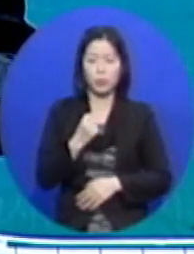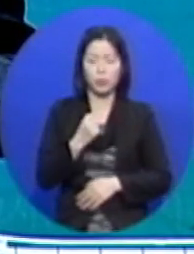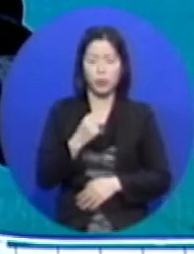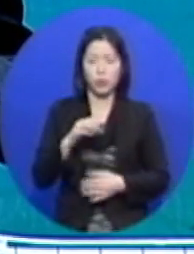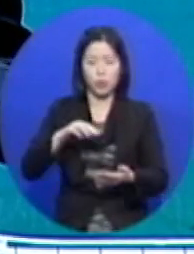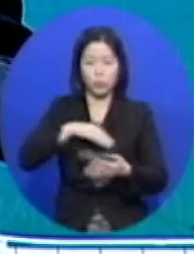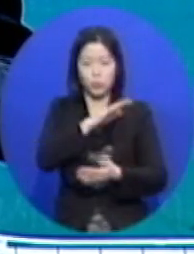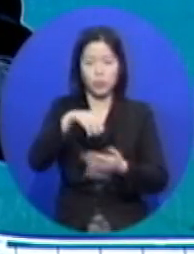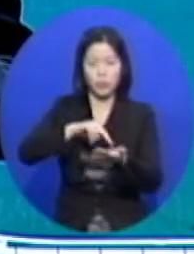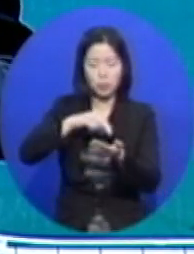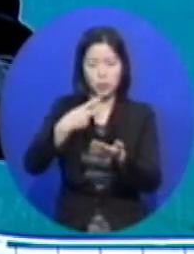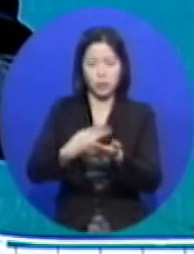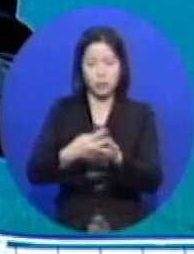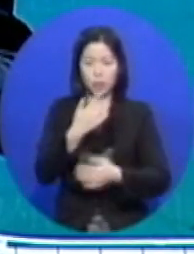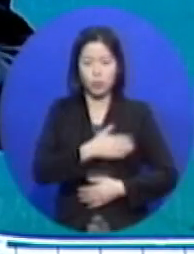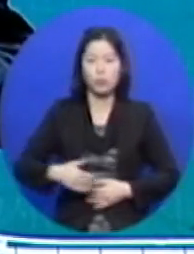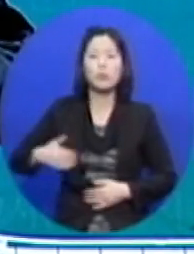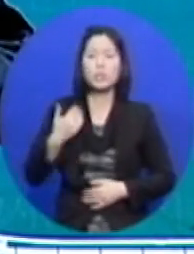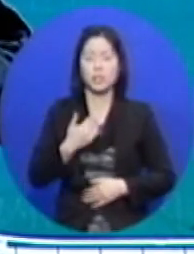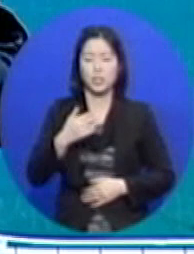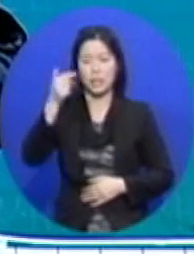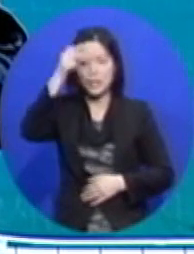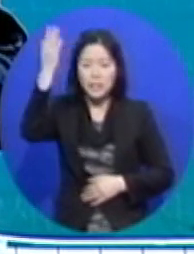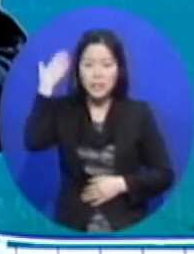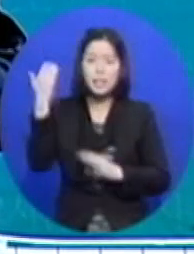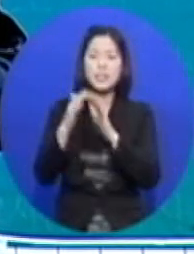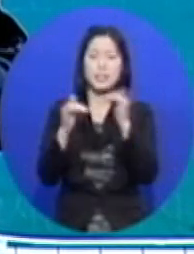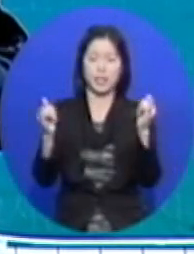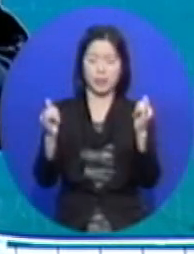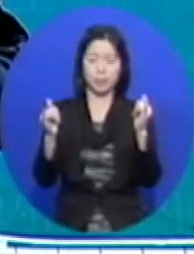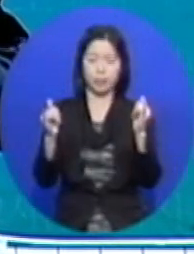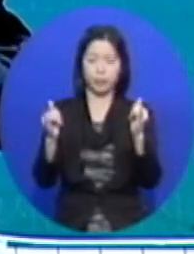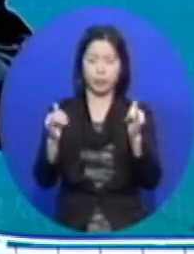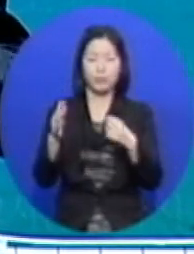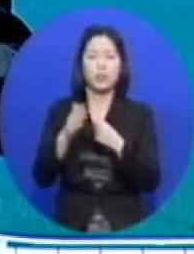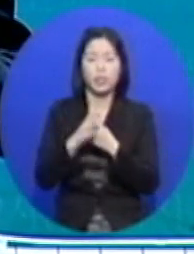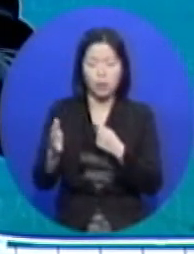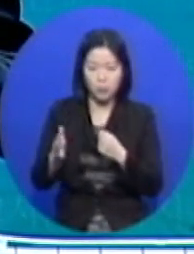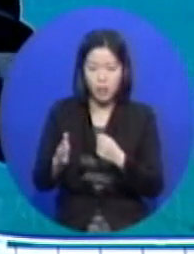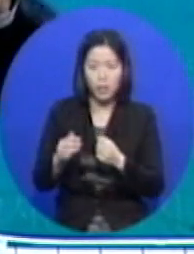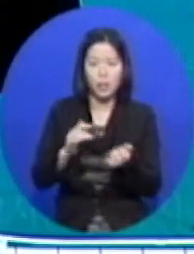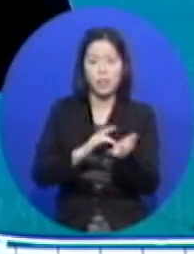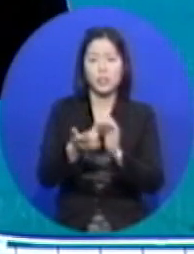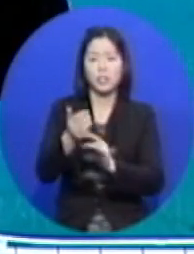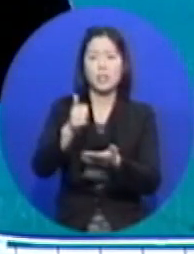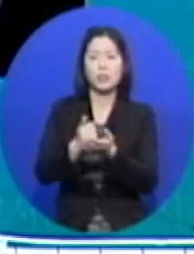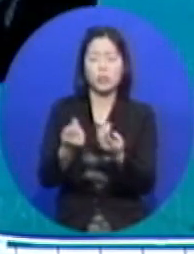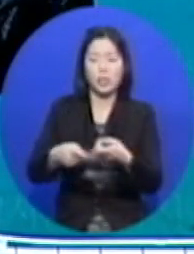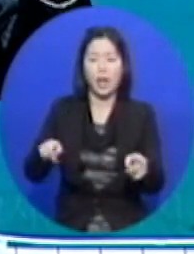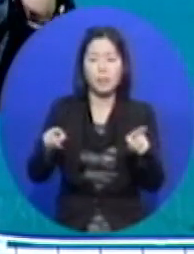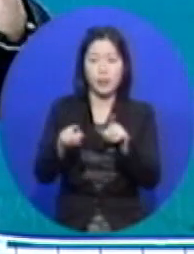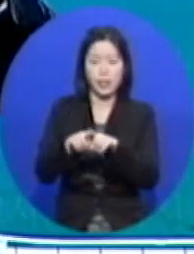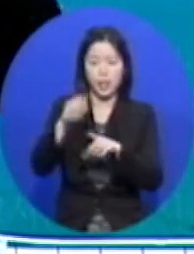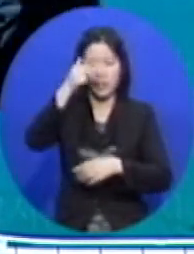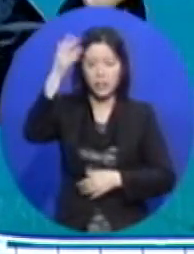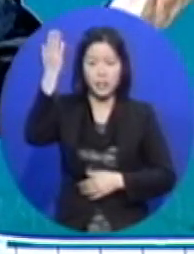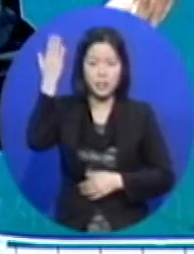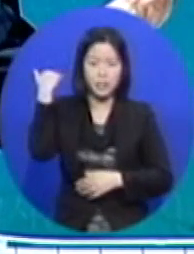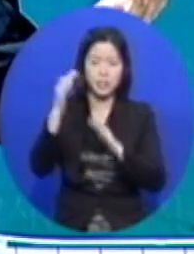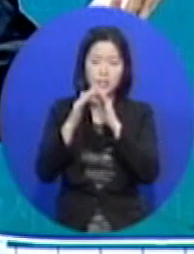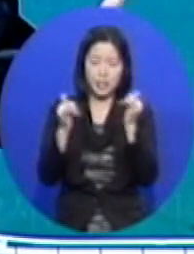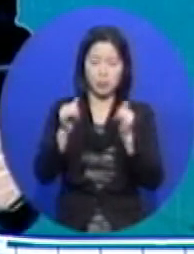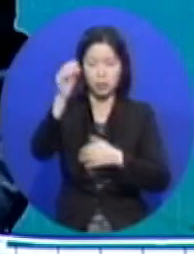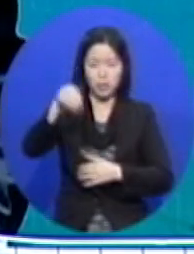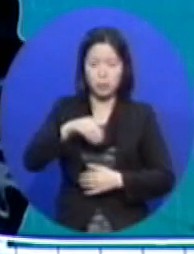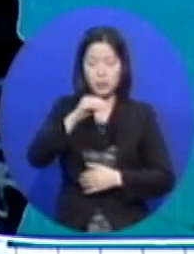에요 옛사람 그러니 여러분 예수님과 함께 우리의 옛사람이 십자가에 죽었다고 하는 게 얼마나